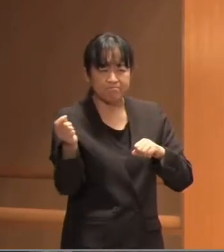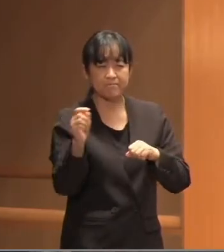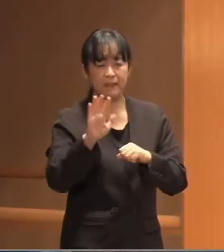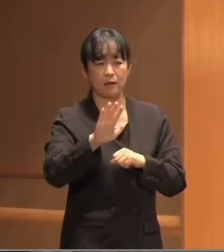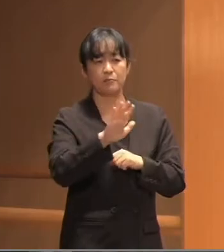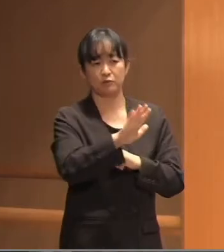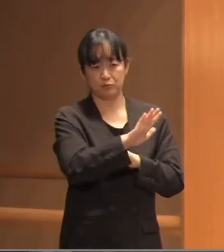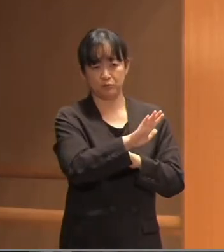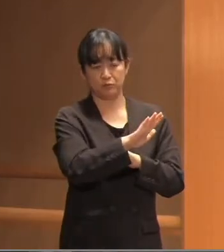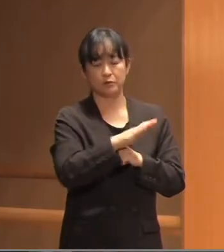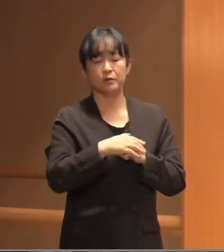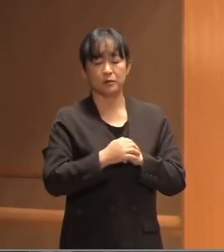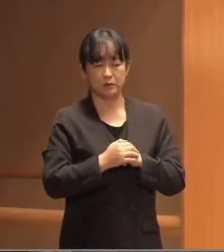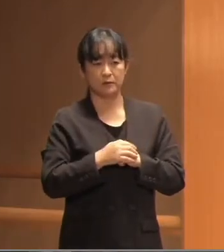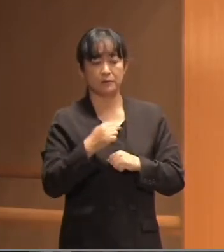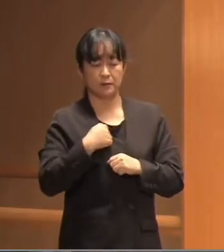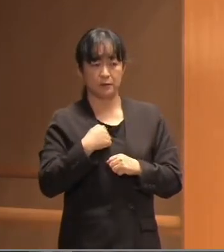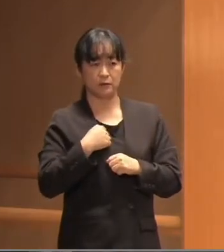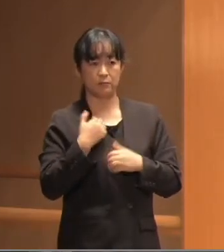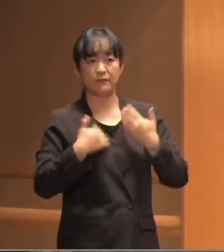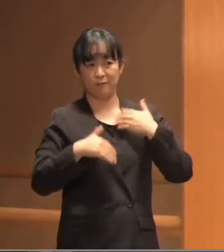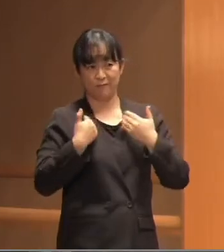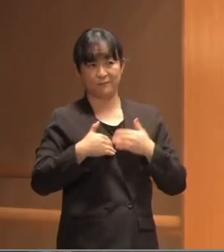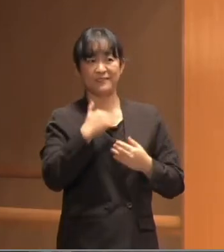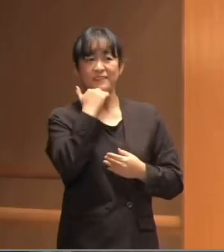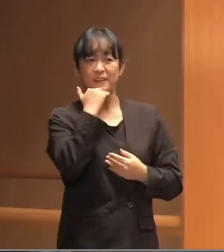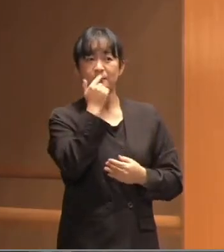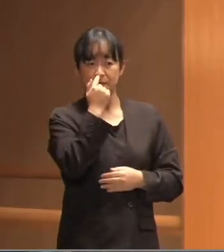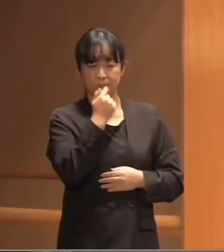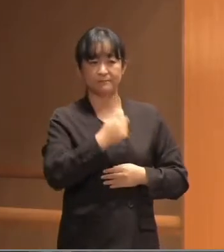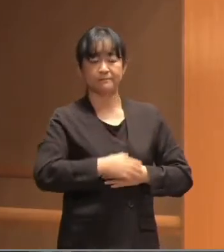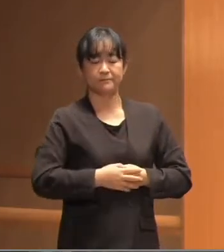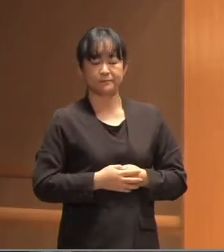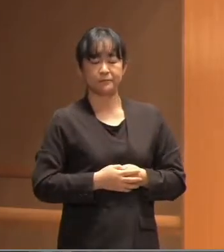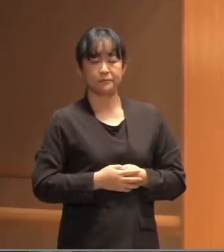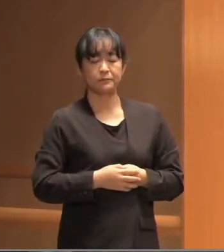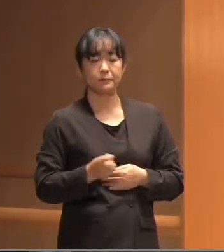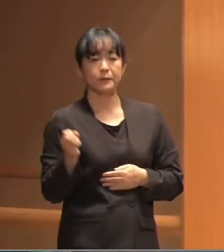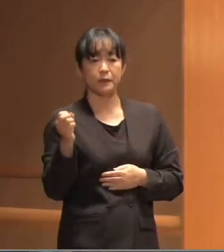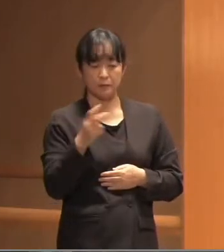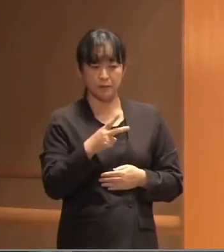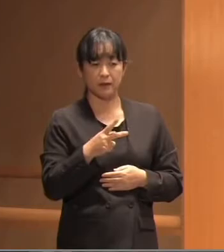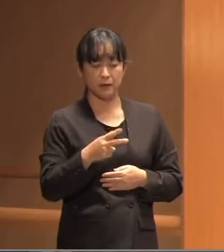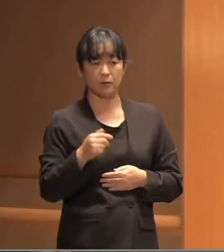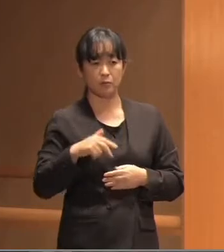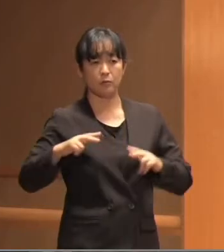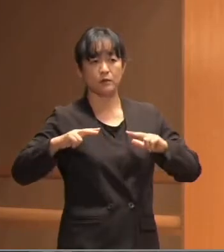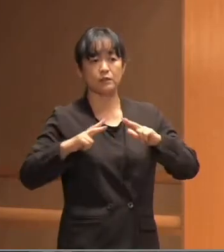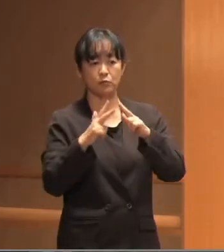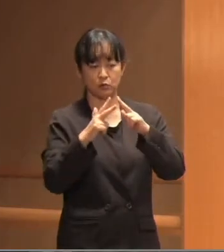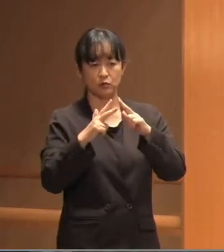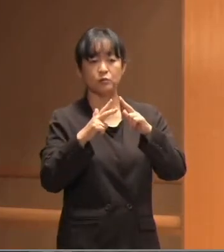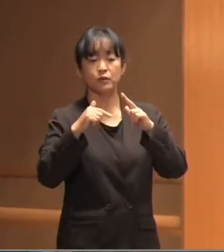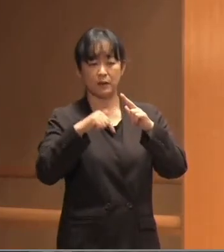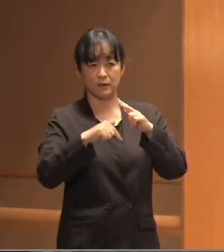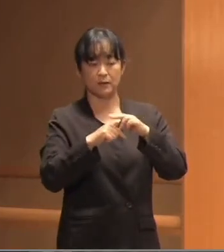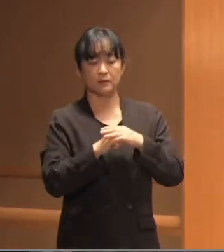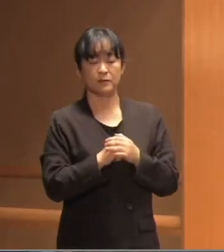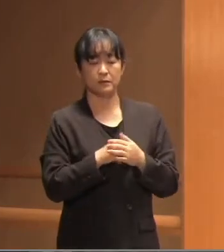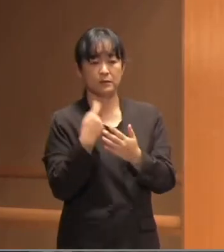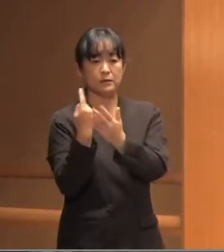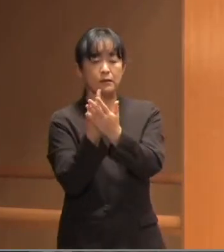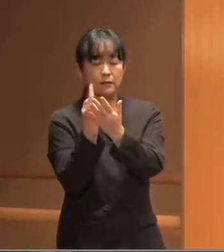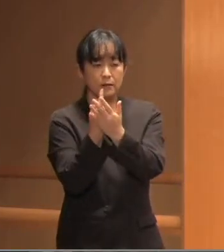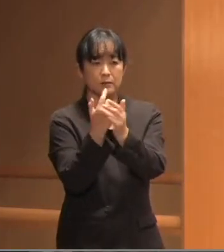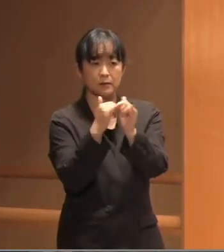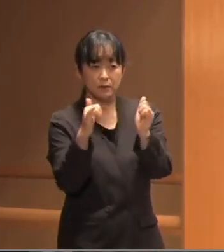身も楽しみにしております。そしてこのシンポジウムがご参加の皆